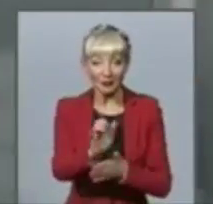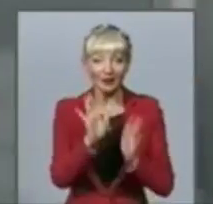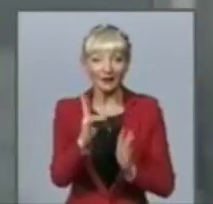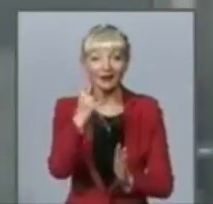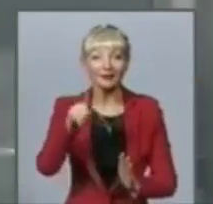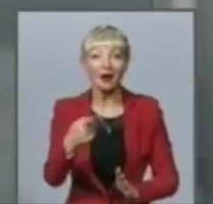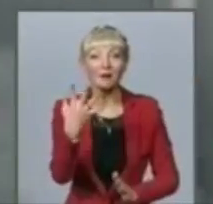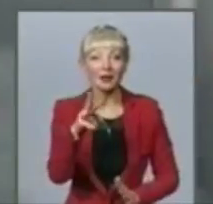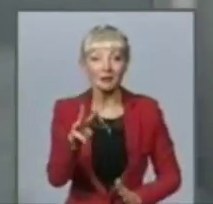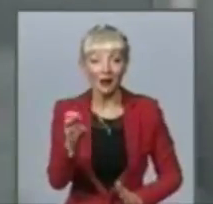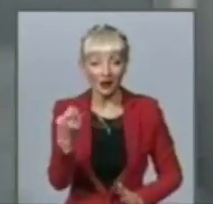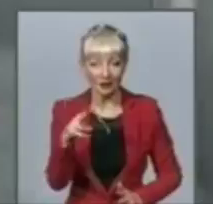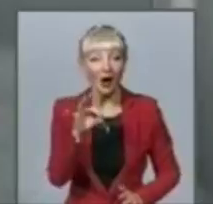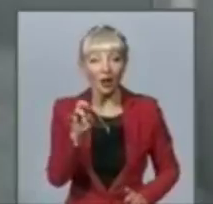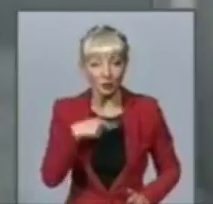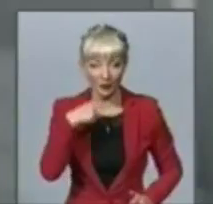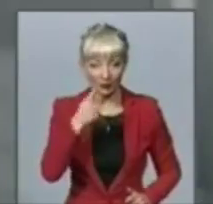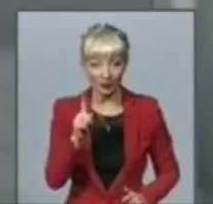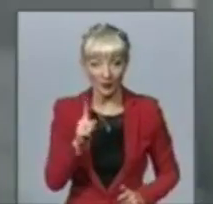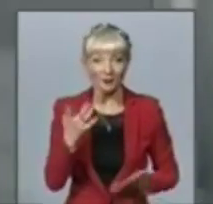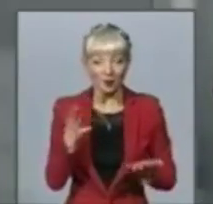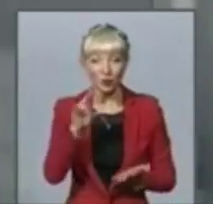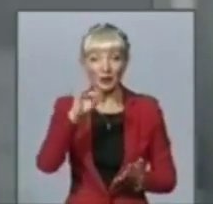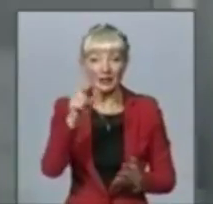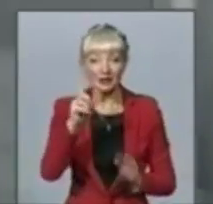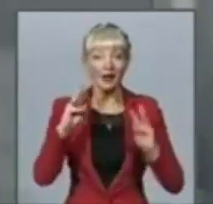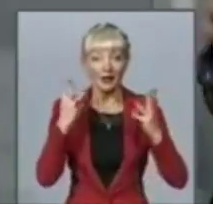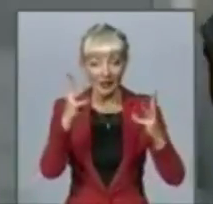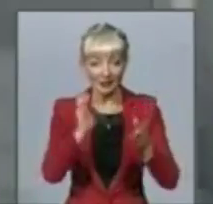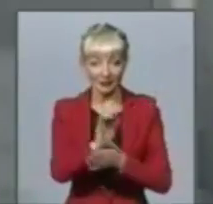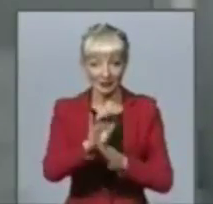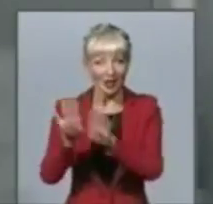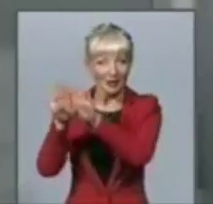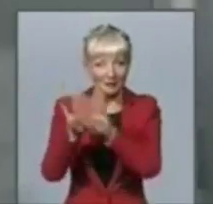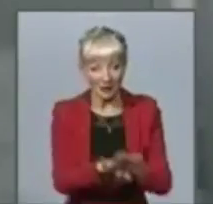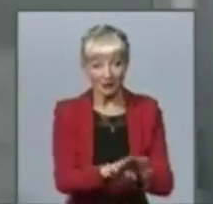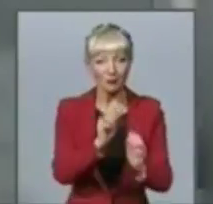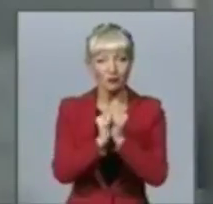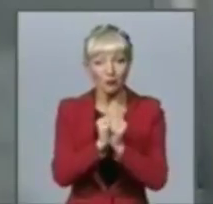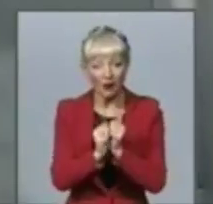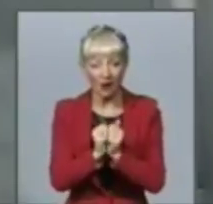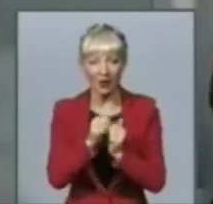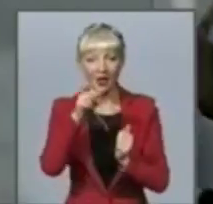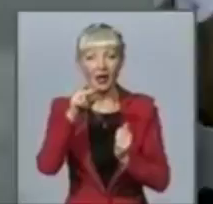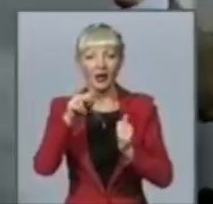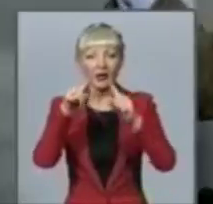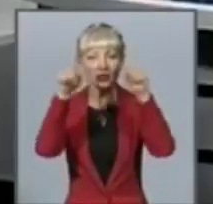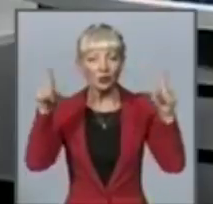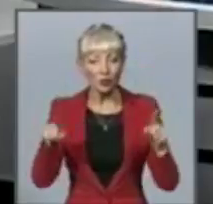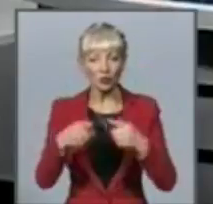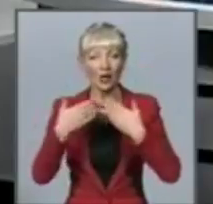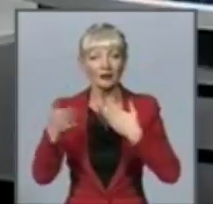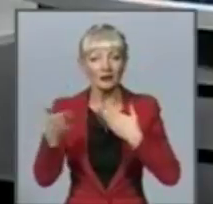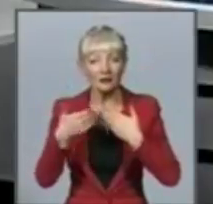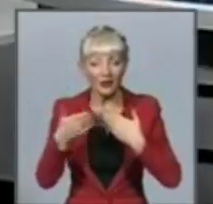2,5 мільярди. Про що я говорю? Про те, що з лісу виробляються меблі, папір, пелети, дошка, двері, все,